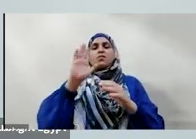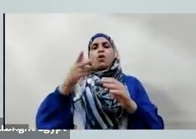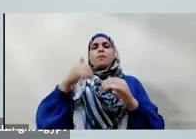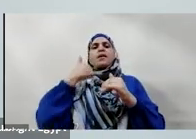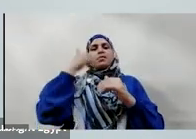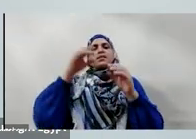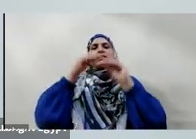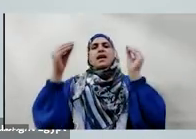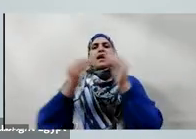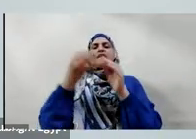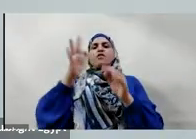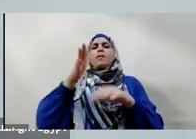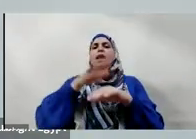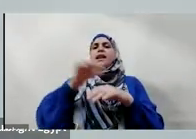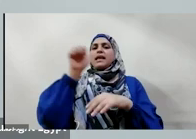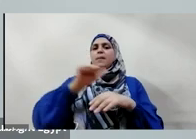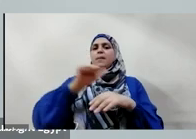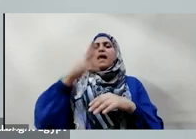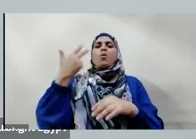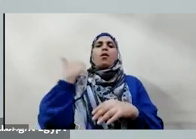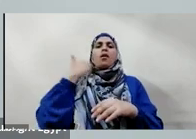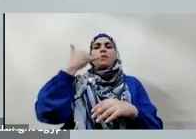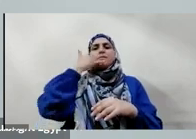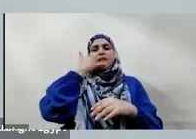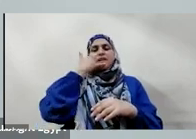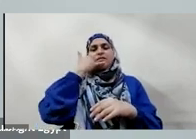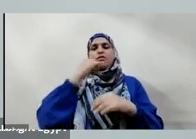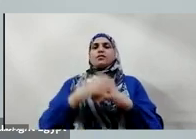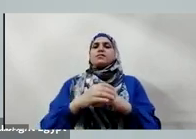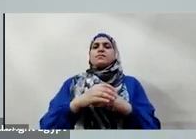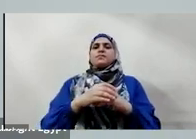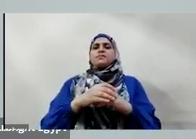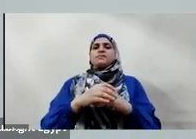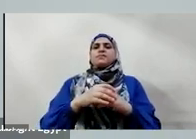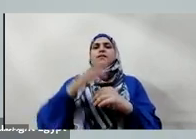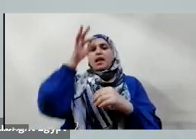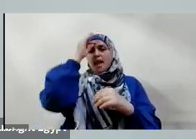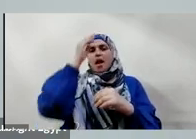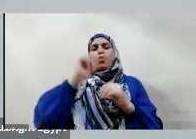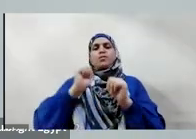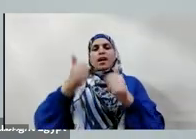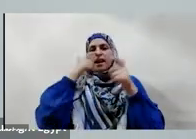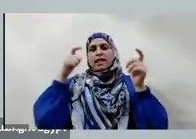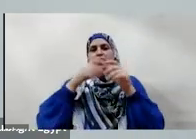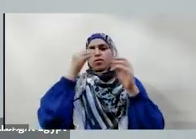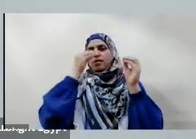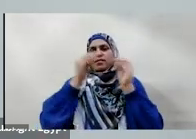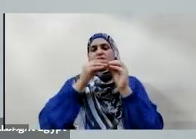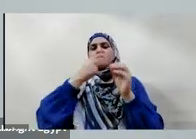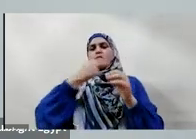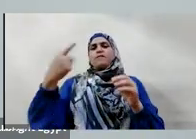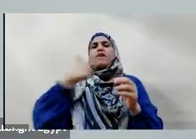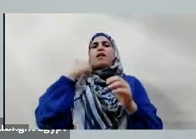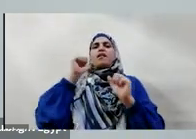طريق الإيميل أو عن طريق التليفون، أو احضروا الندوات التعريفية الخاصة